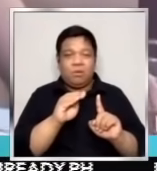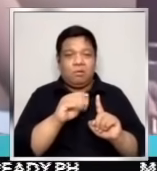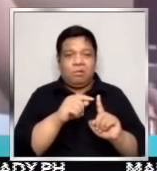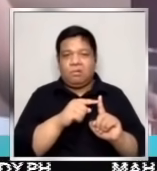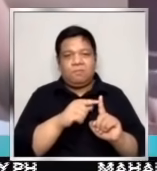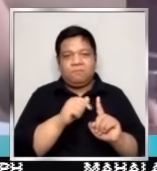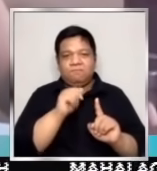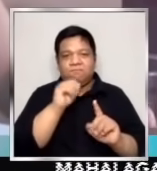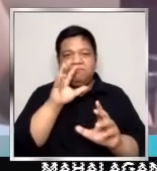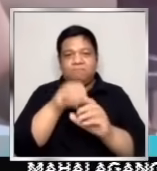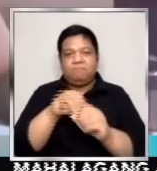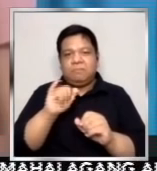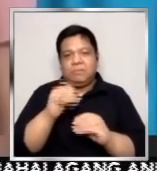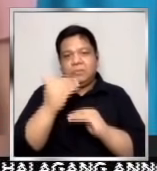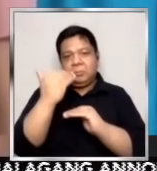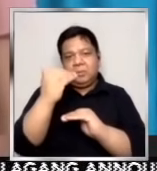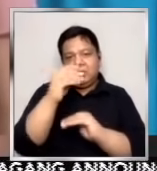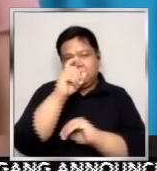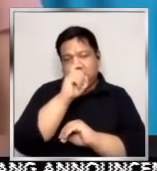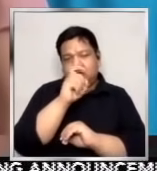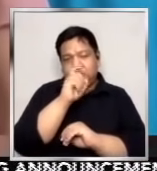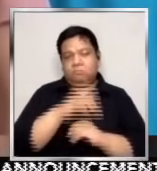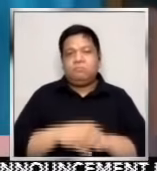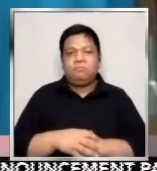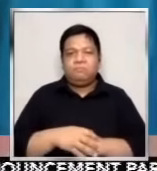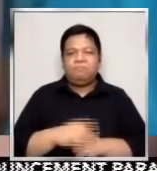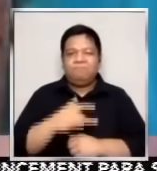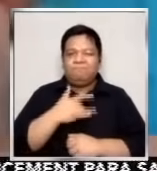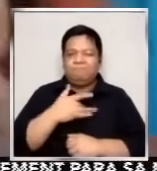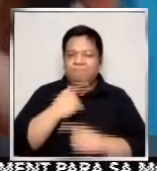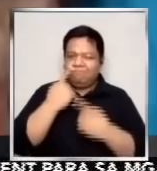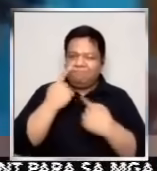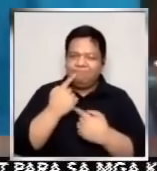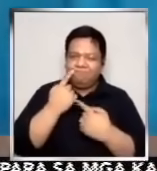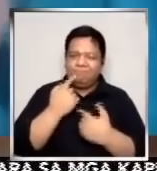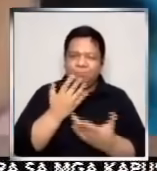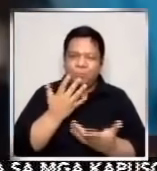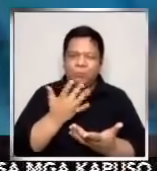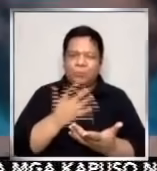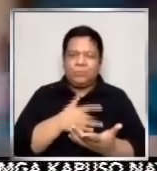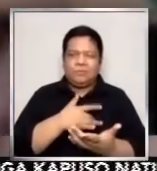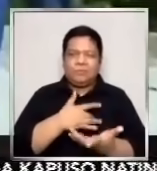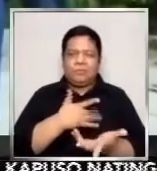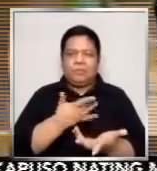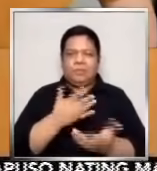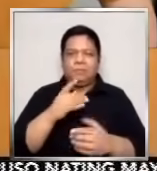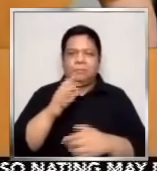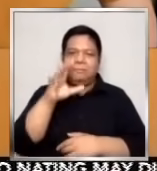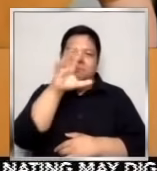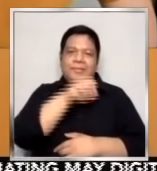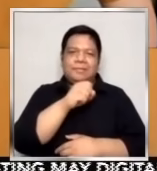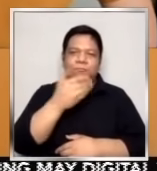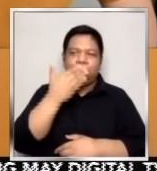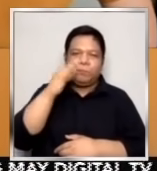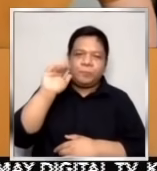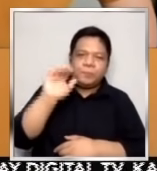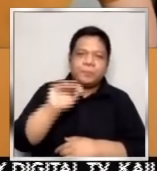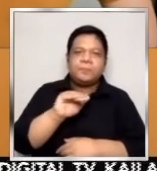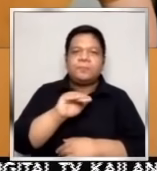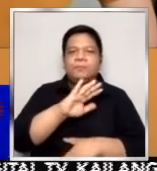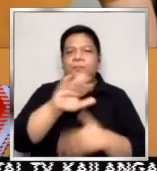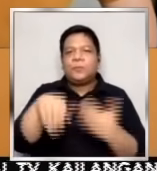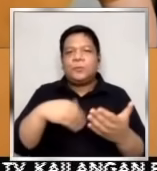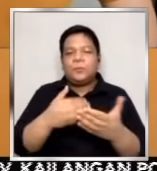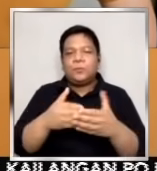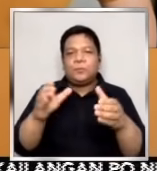age. Nakayak mo kasi parang hindi po man lang ako nakapagpaalam sa buong PD family